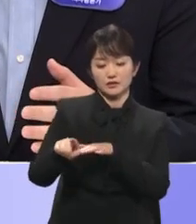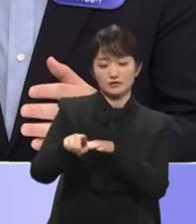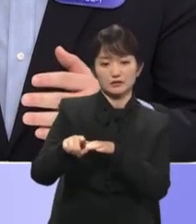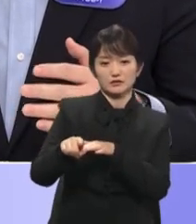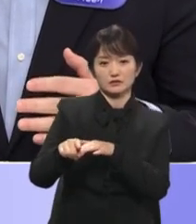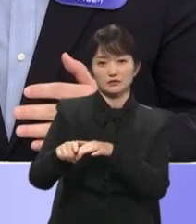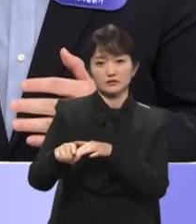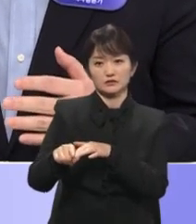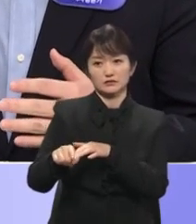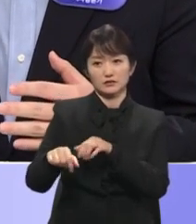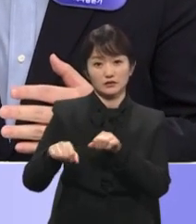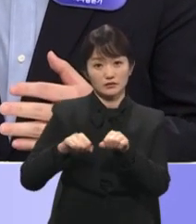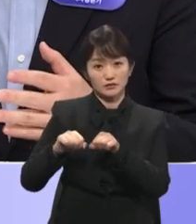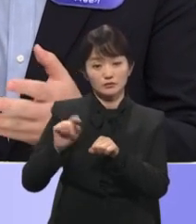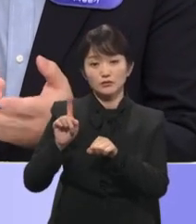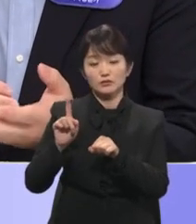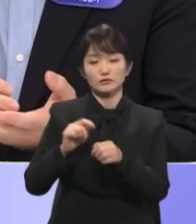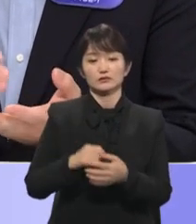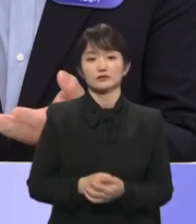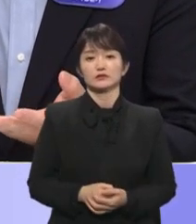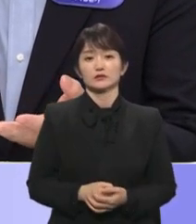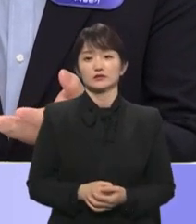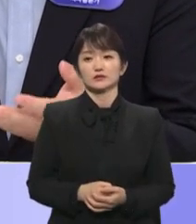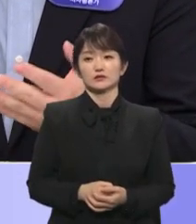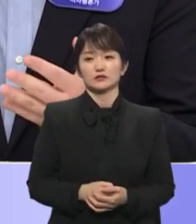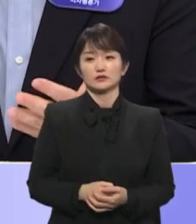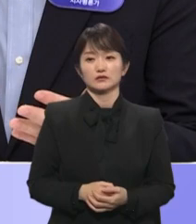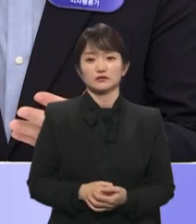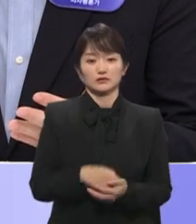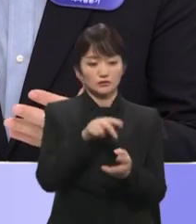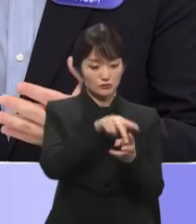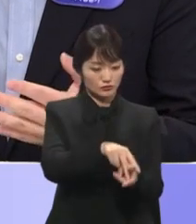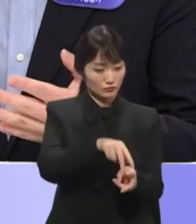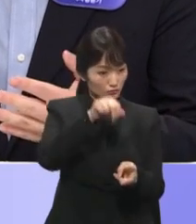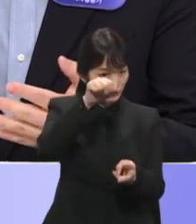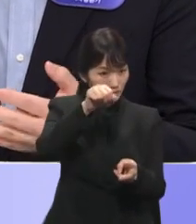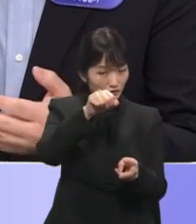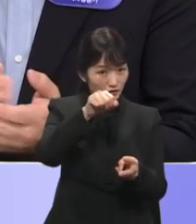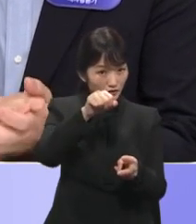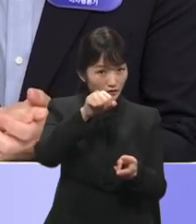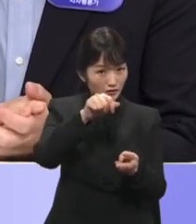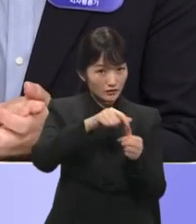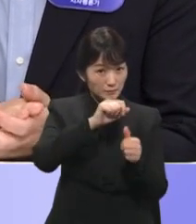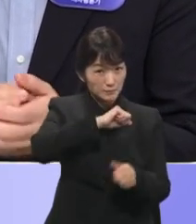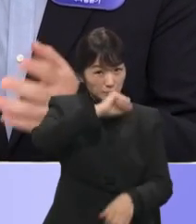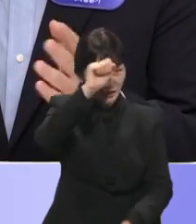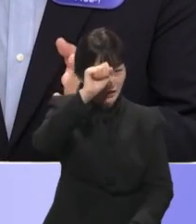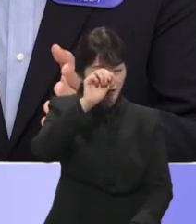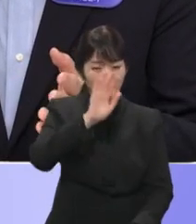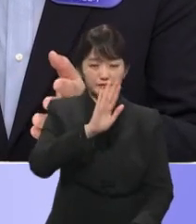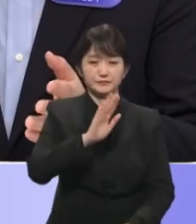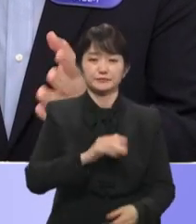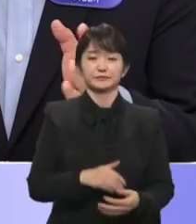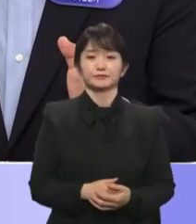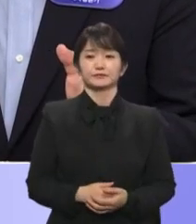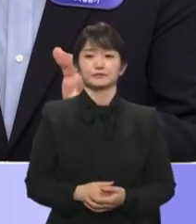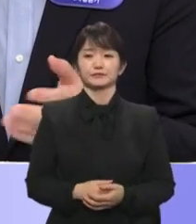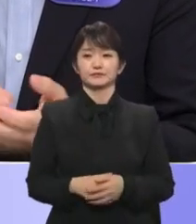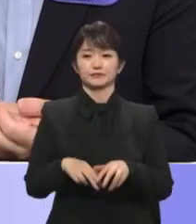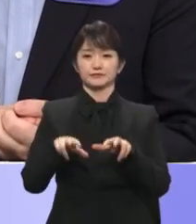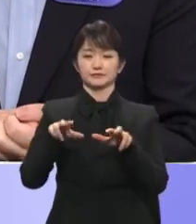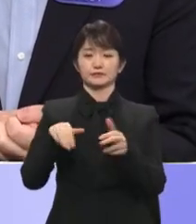한다는데 거기 또 가면 승산이 근데 100% 있는 것도 아니지 않습니까 거기에 인생 걸 수도 없는 것이고 그러면 제가 볼 때 지금